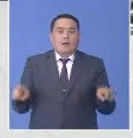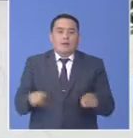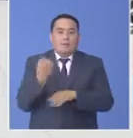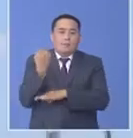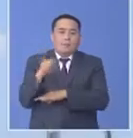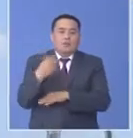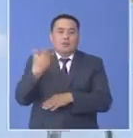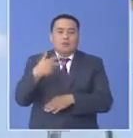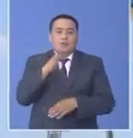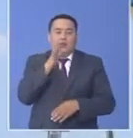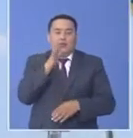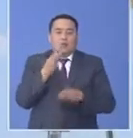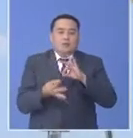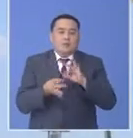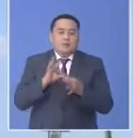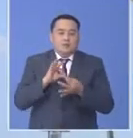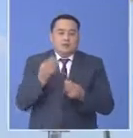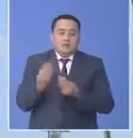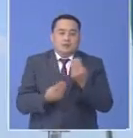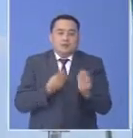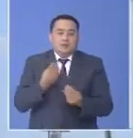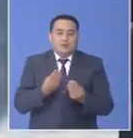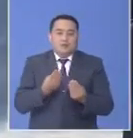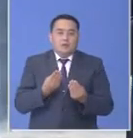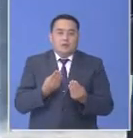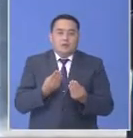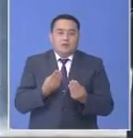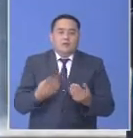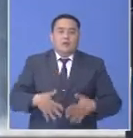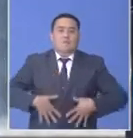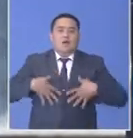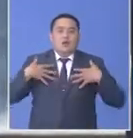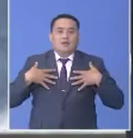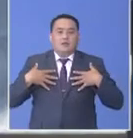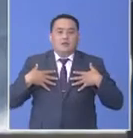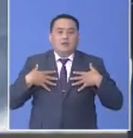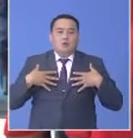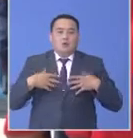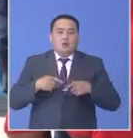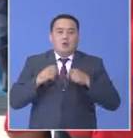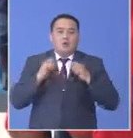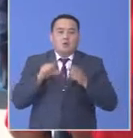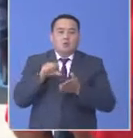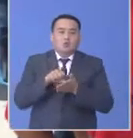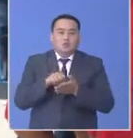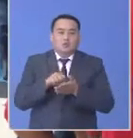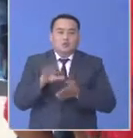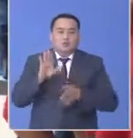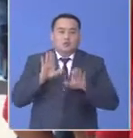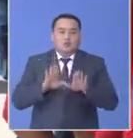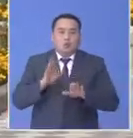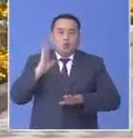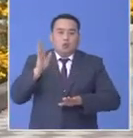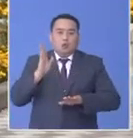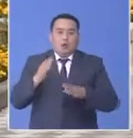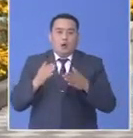призеров 30-х Олимпийских игр. Байкеры надеются, что тем самым вдохновят спортсменов, получивших заветную путевку в Рио. А тем олимпийцам, над которыми